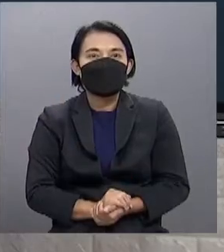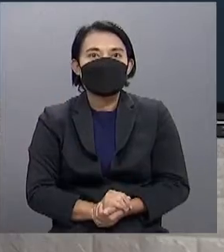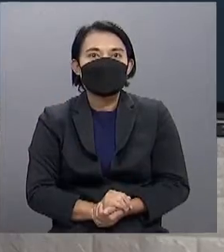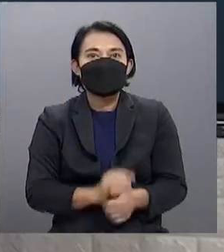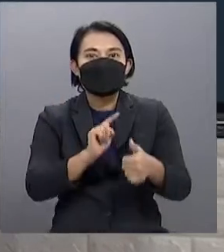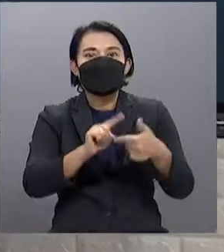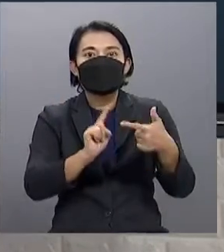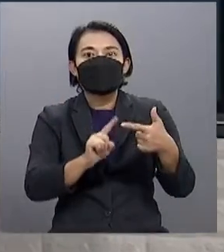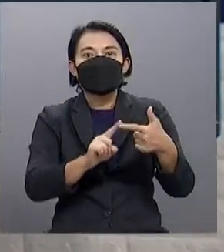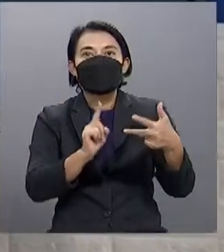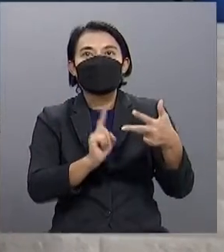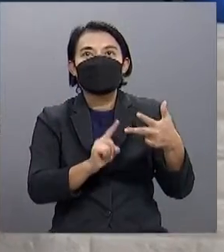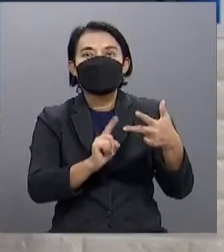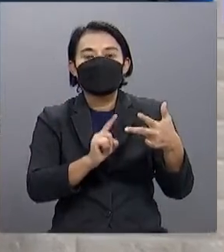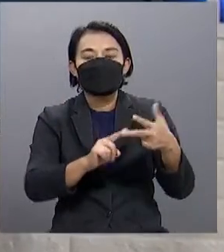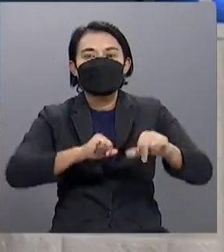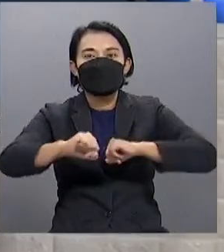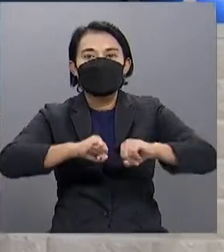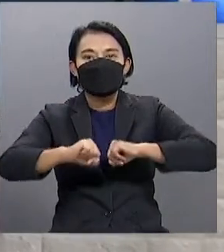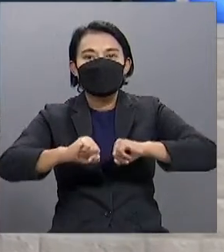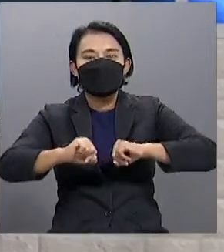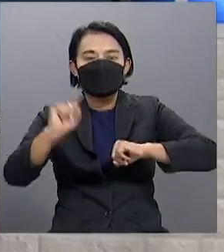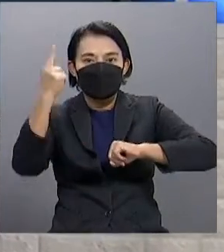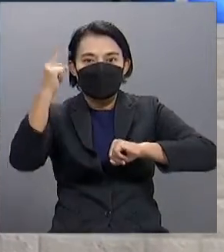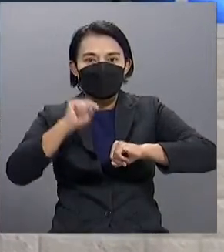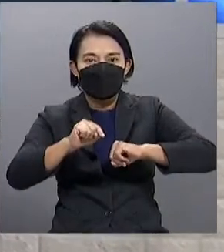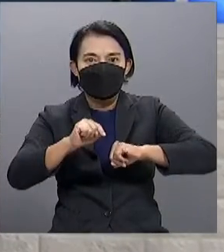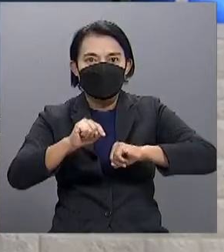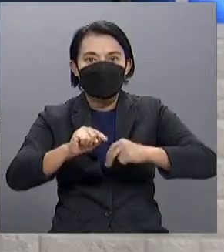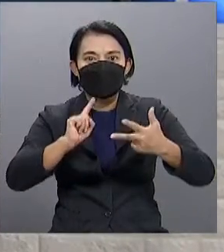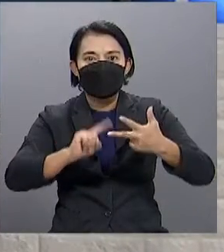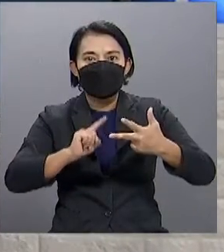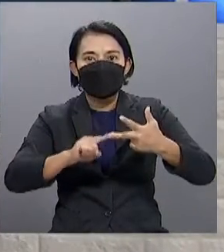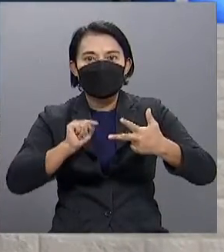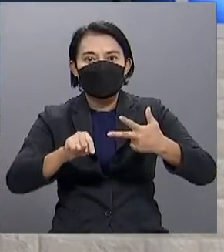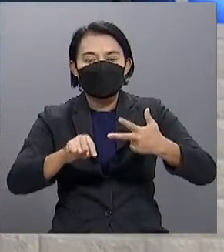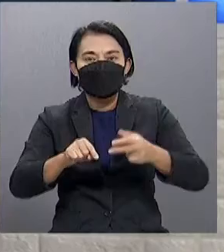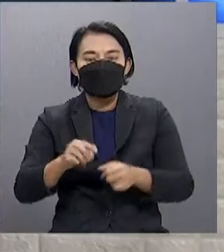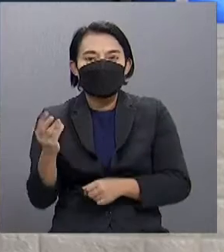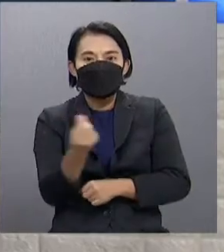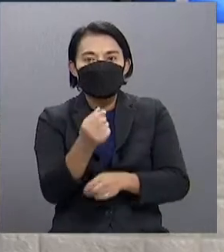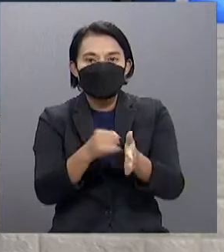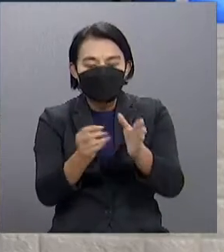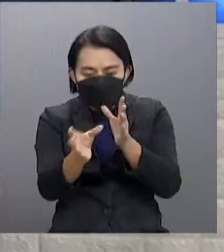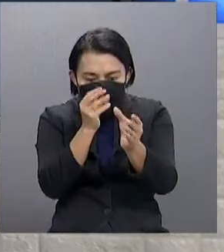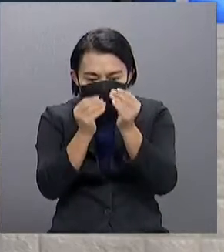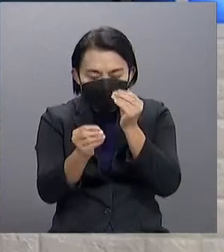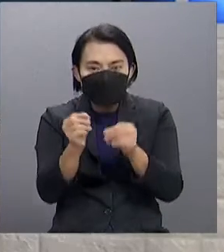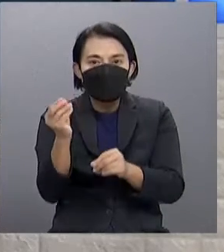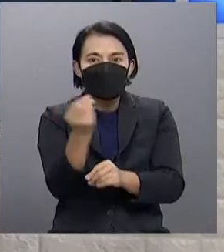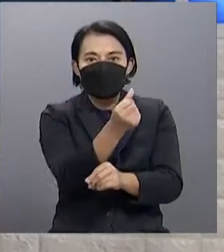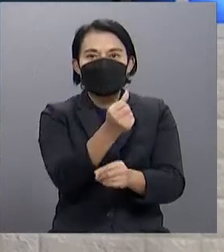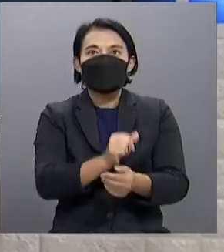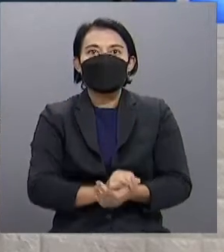ท้ายกลุ่มเยาวชนคนรุ่นใหม่ครับกลุ่มนี้เขามีความคล่องตัวทับมีการเรียนรู้อดีตอะไรได้เร็วหน้าที่